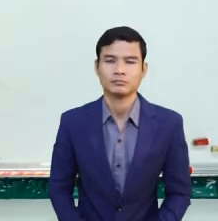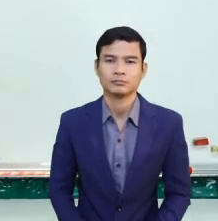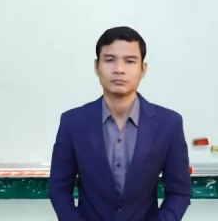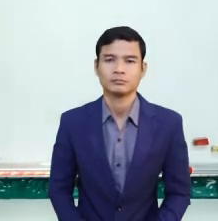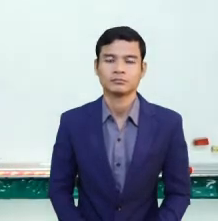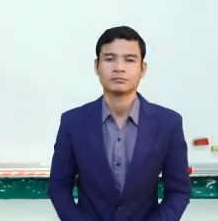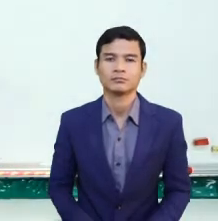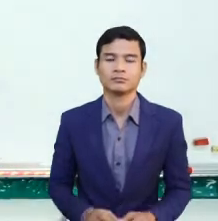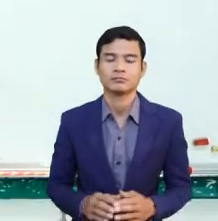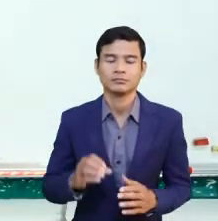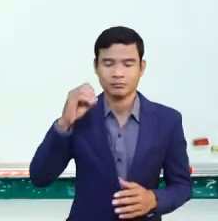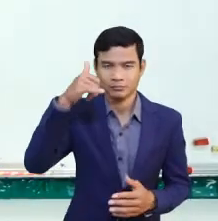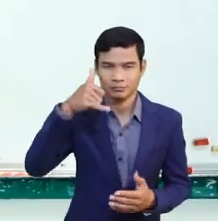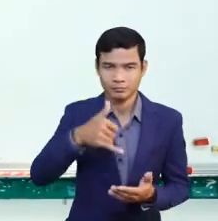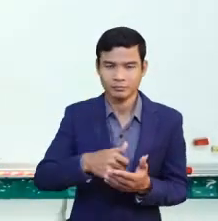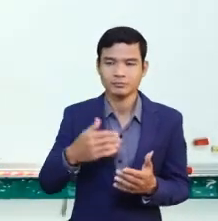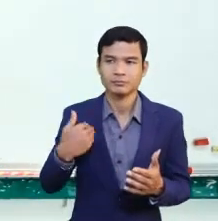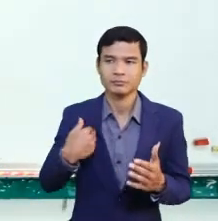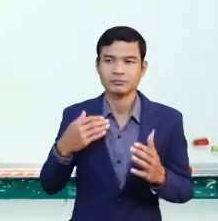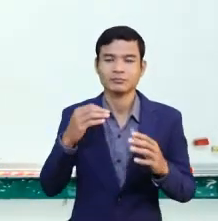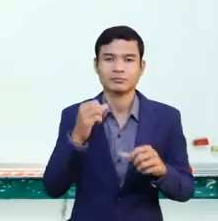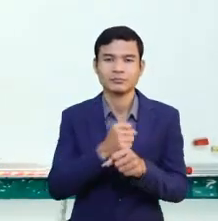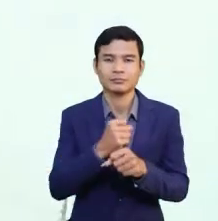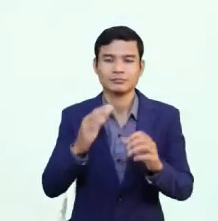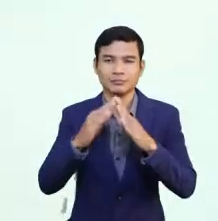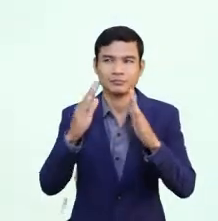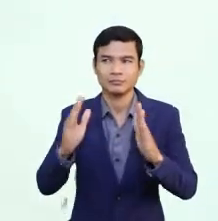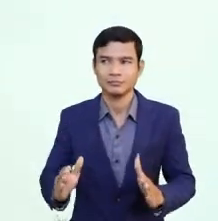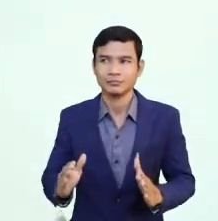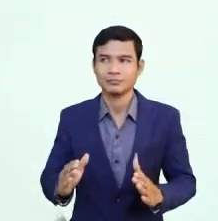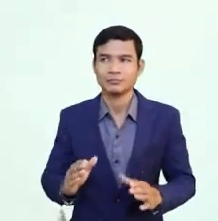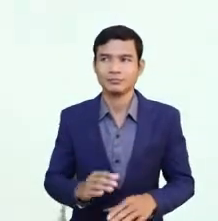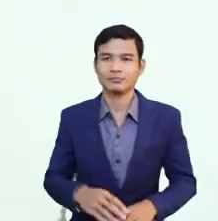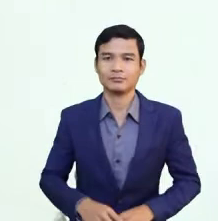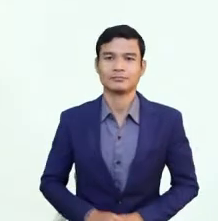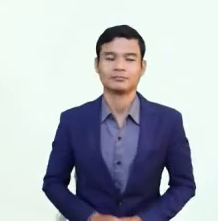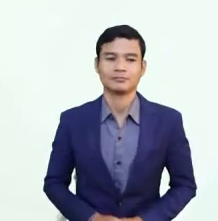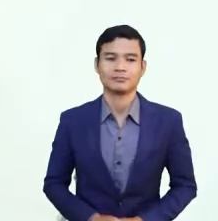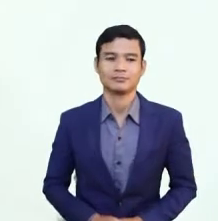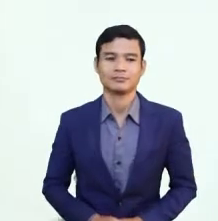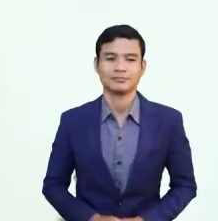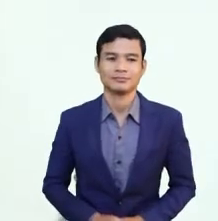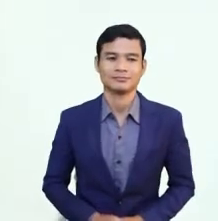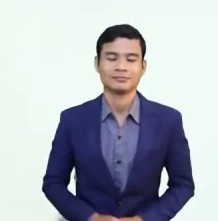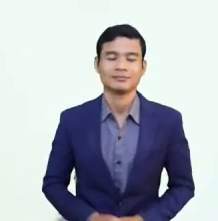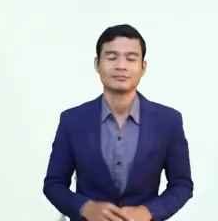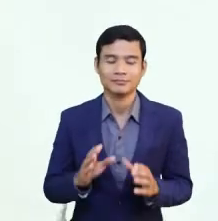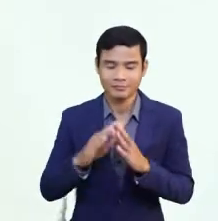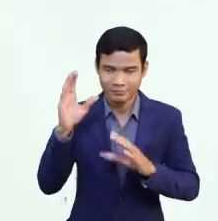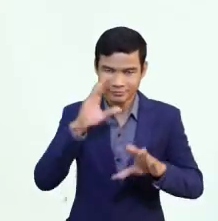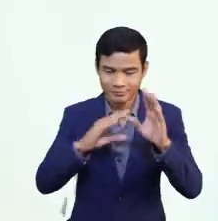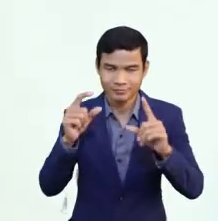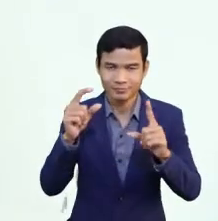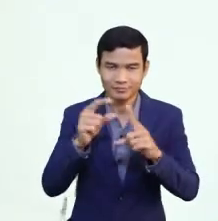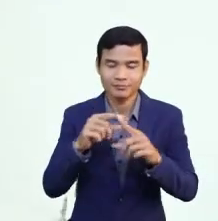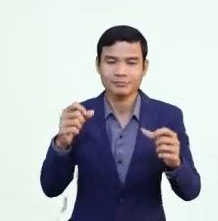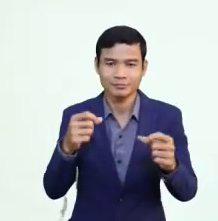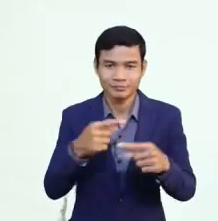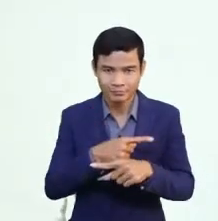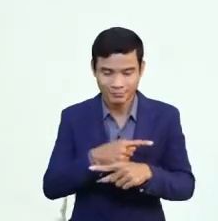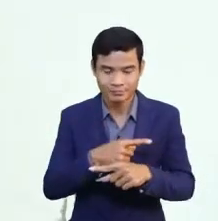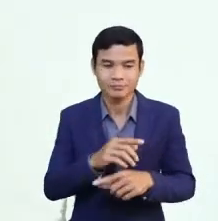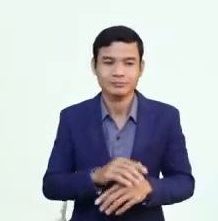chà thay nấy nè cùng miền cây cáp té, xem rập bạch con phơ nó con, chà cây cáp té, chà cho rộp bìa tôi nâng